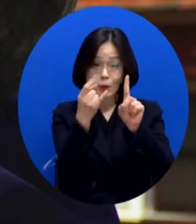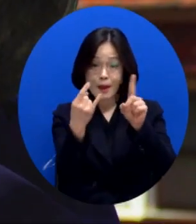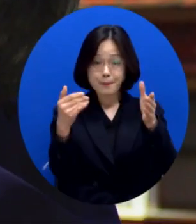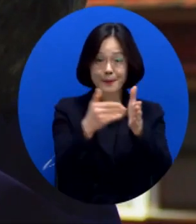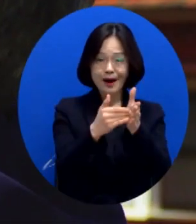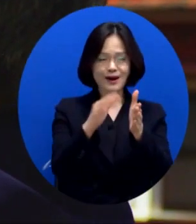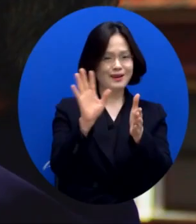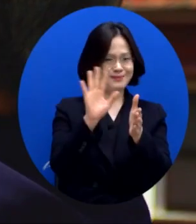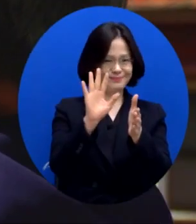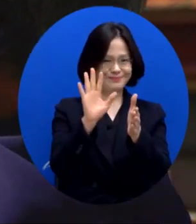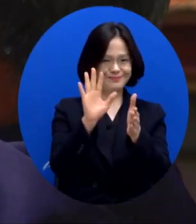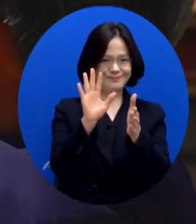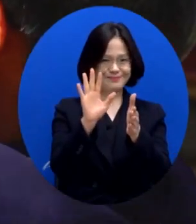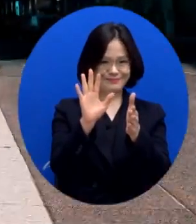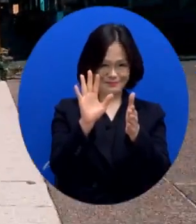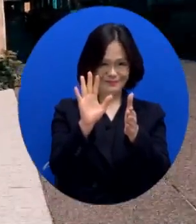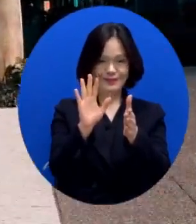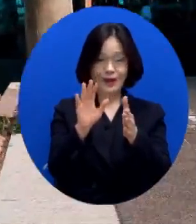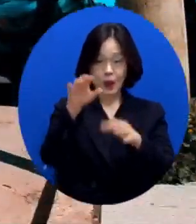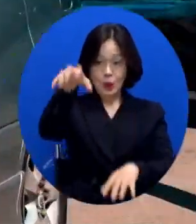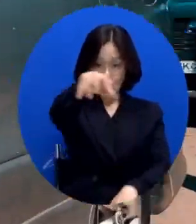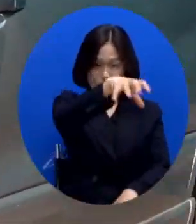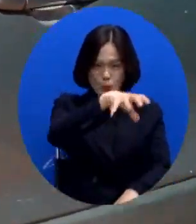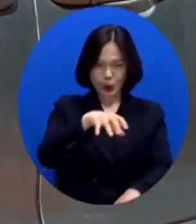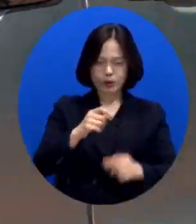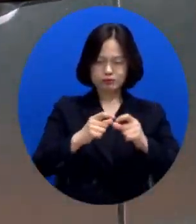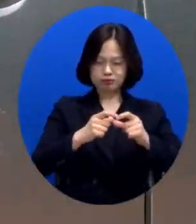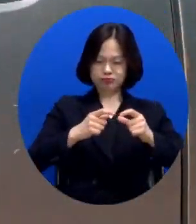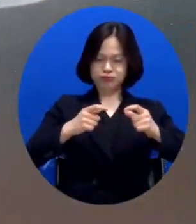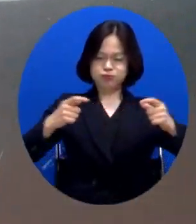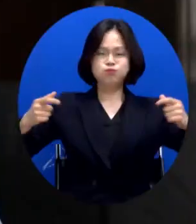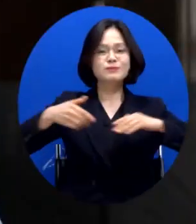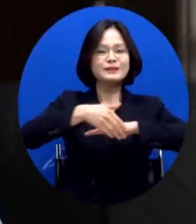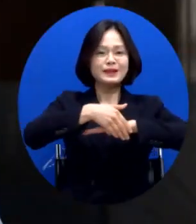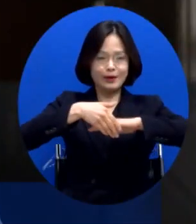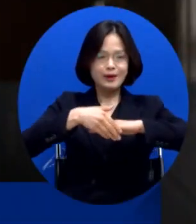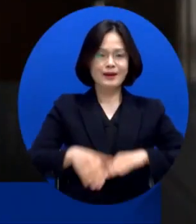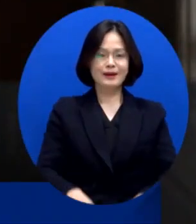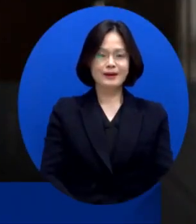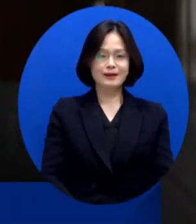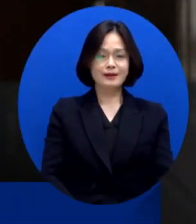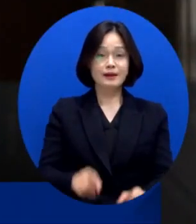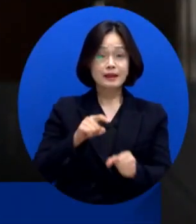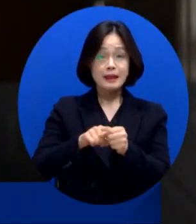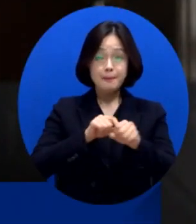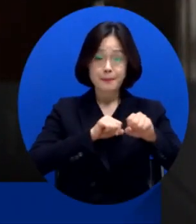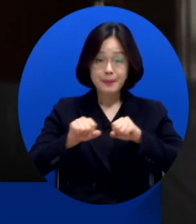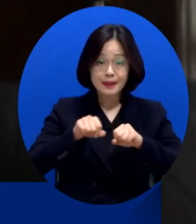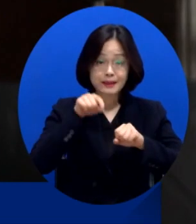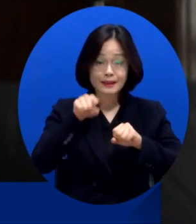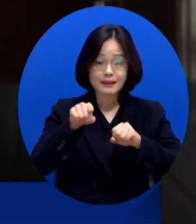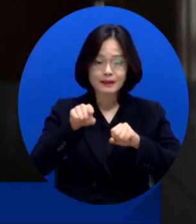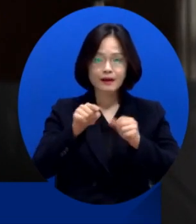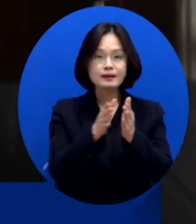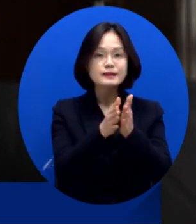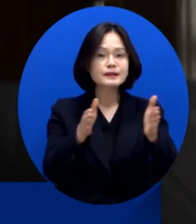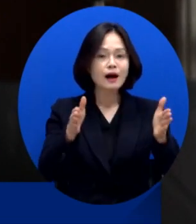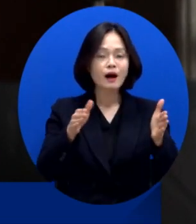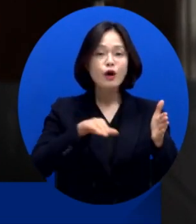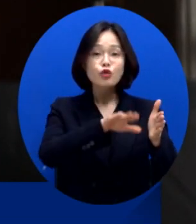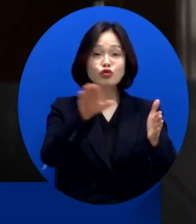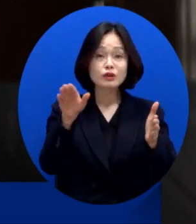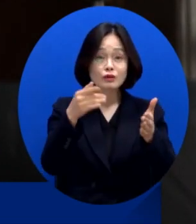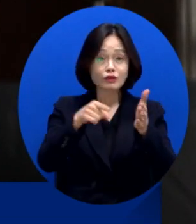것이 아니라 호주 전역으로 확대해 나가겠다고 밝혔습니다. 우리가 이 캠페인을 시작한 것이 우리만의 일이 아니라